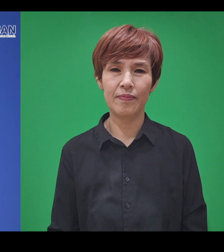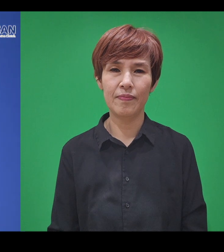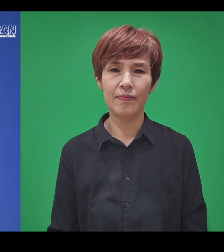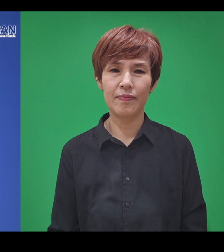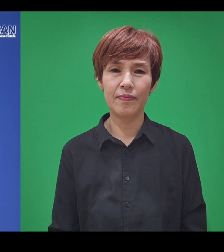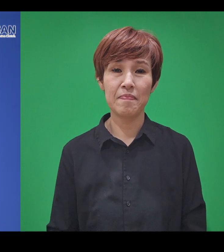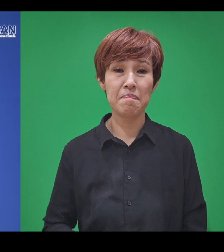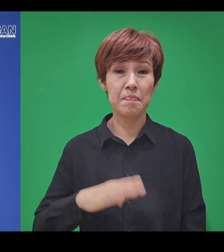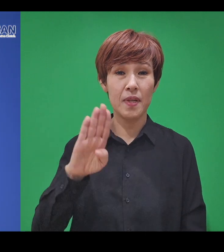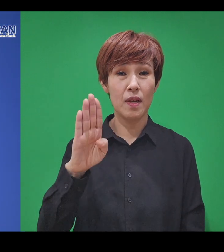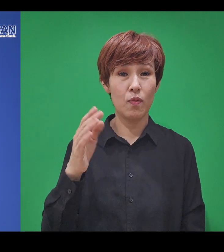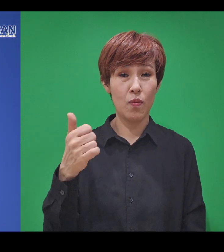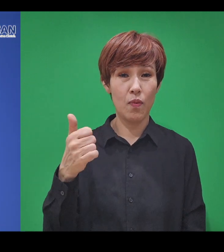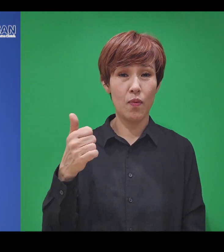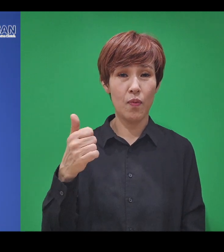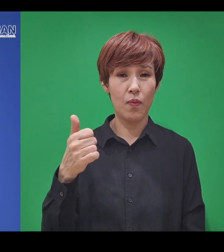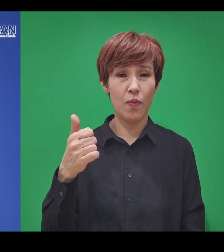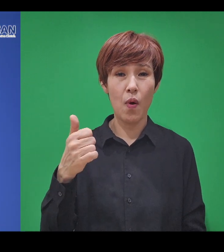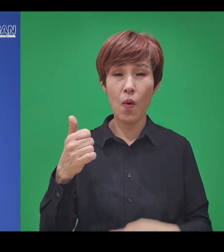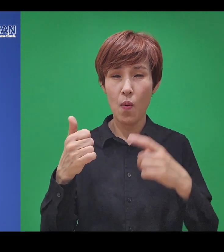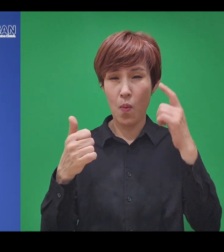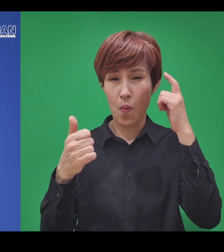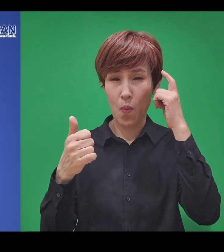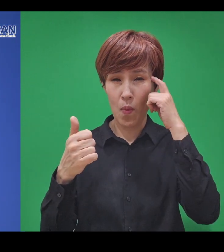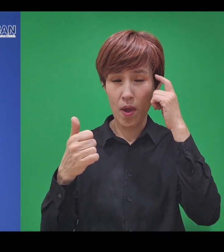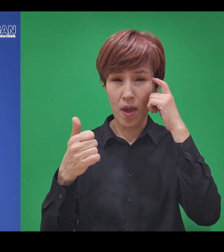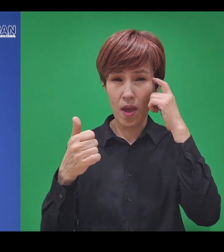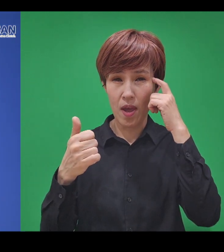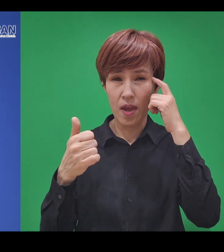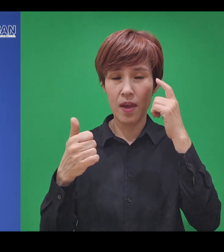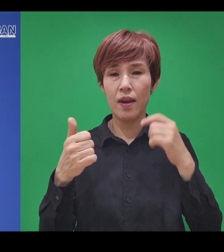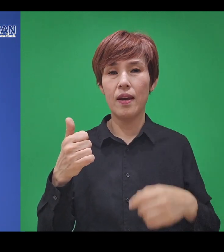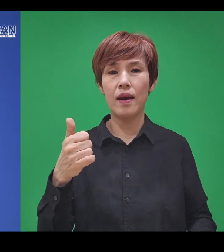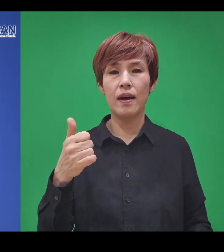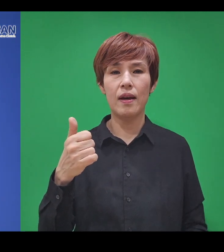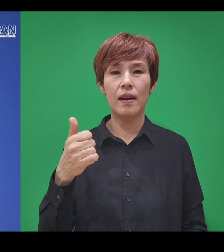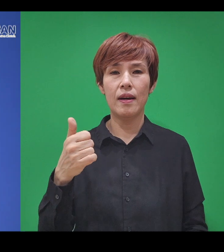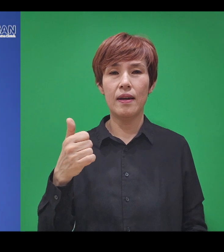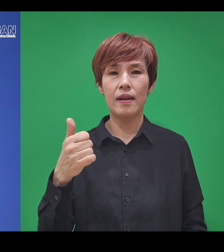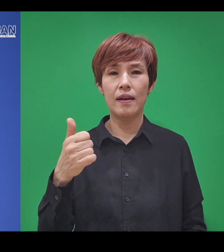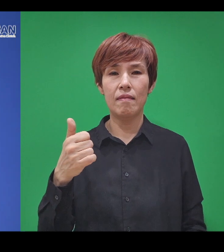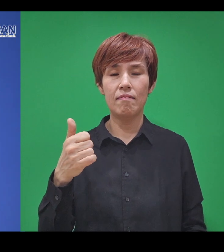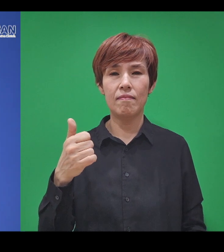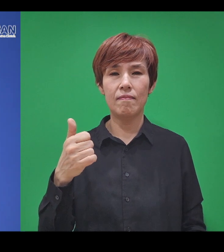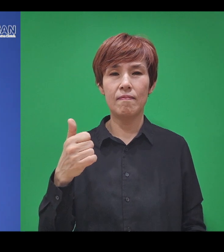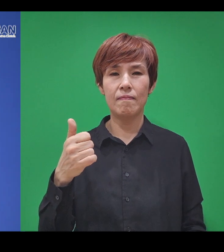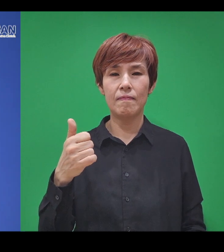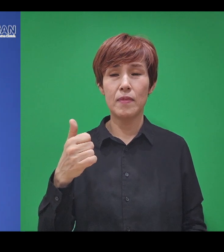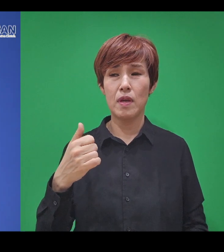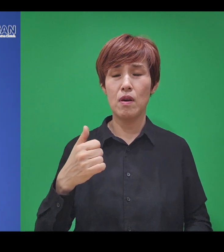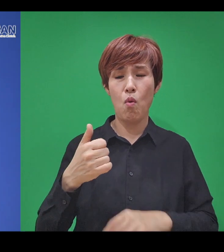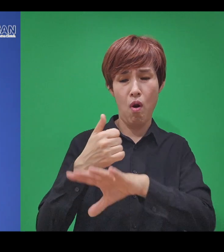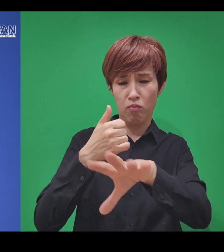그는 왜 힘은 있었는데 그 힘을 제대로 쓰지 못했을까요?